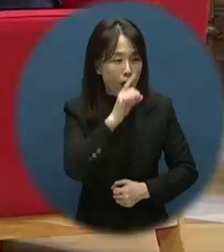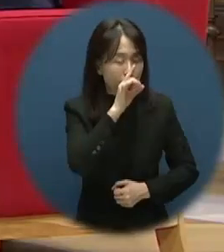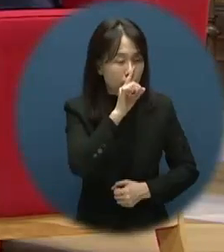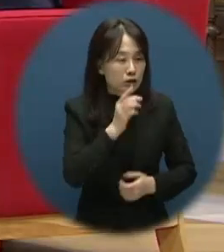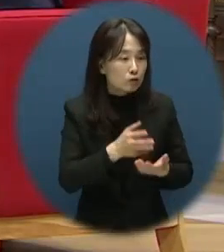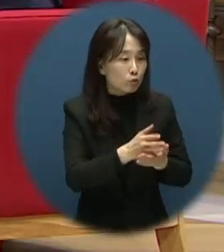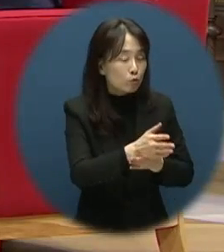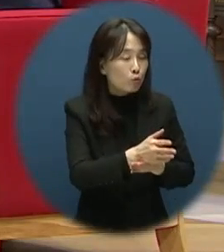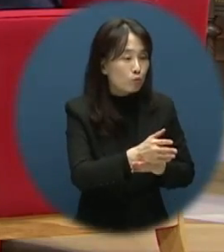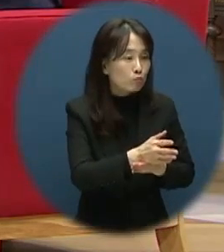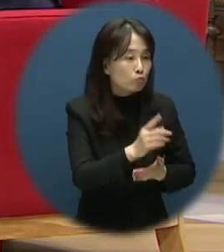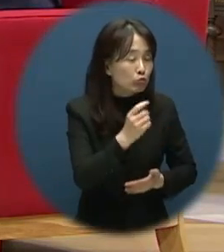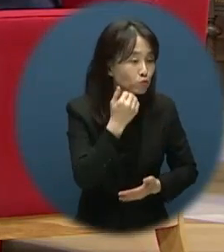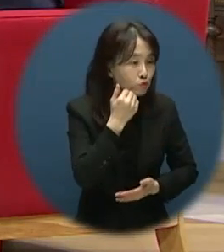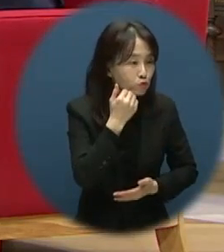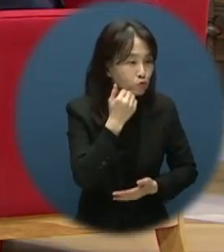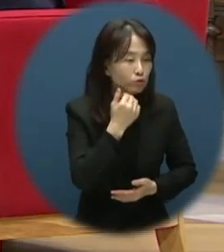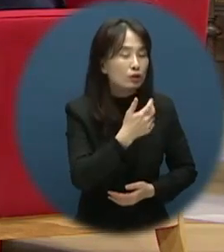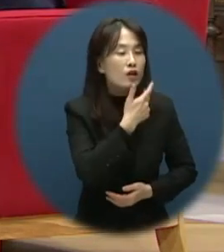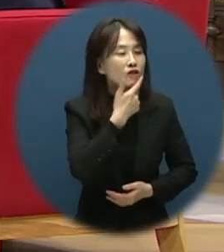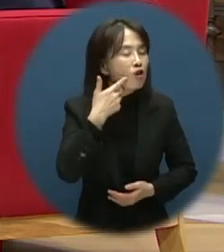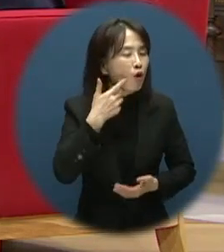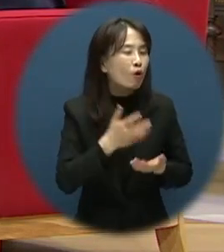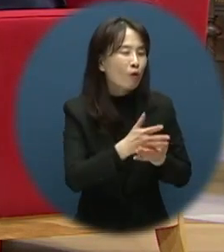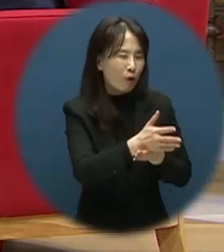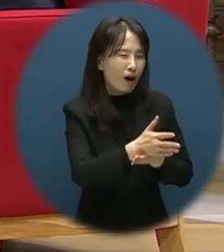교수셨는데? 영문과. 영문과인데. 네.